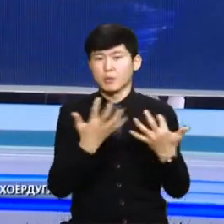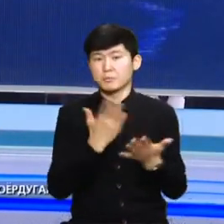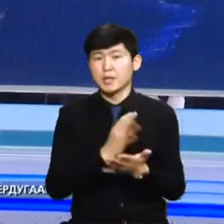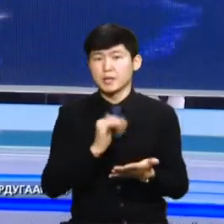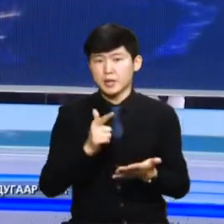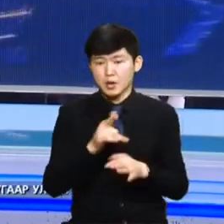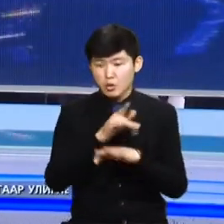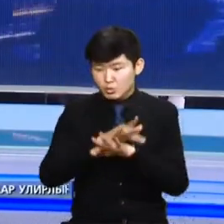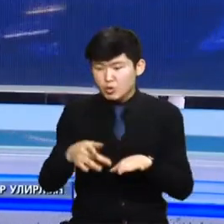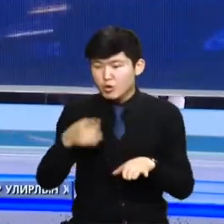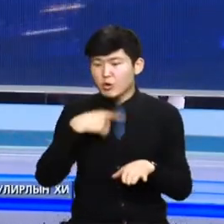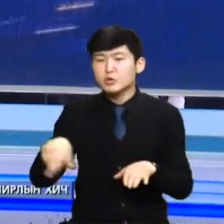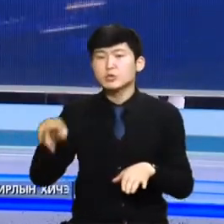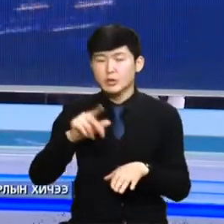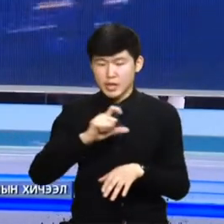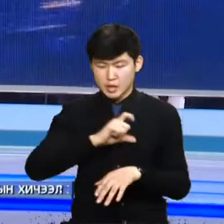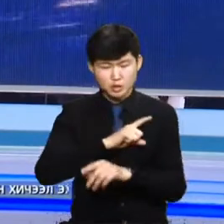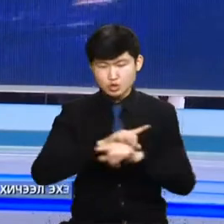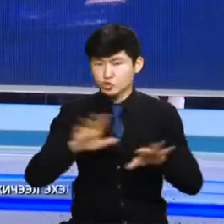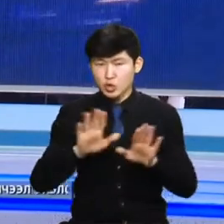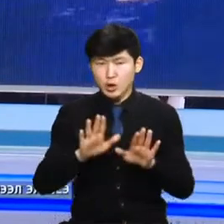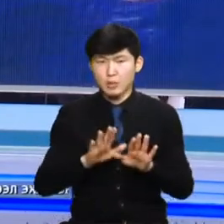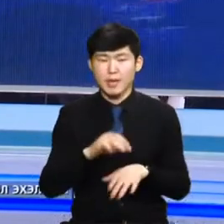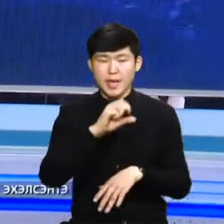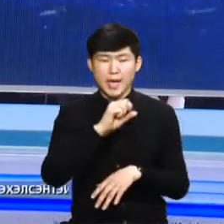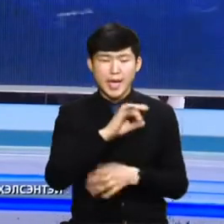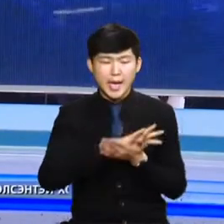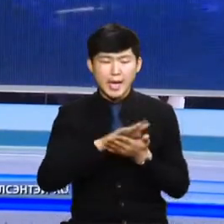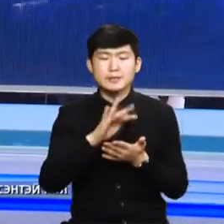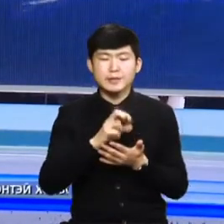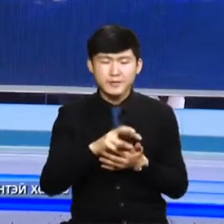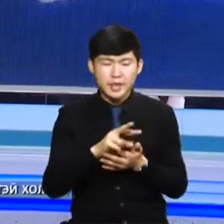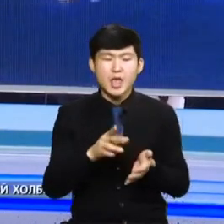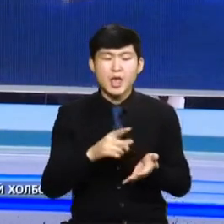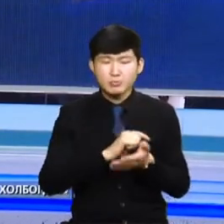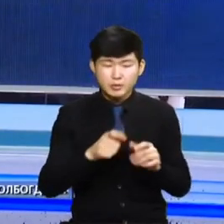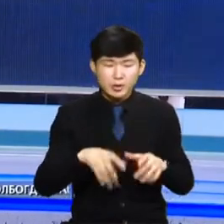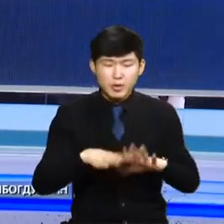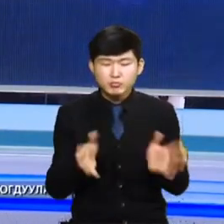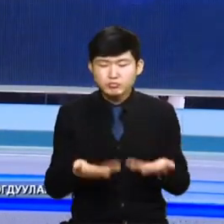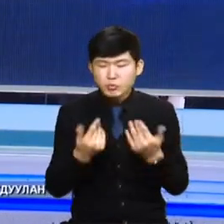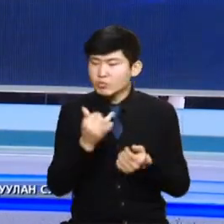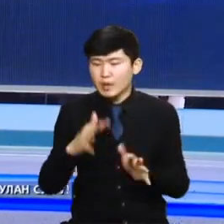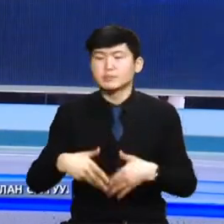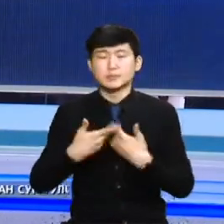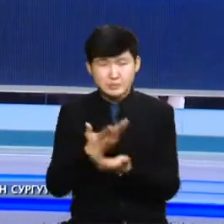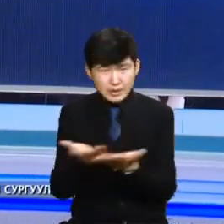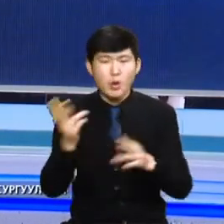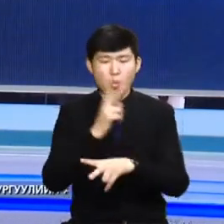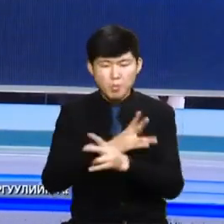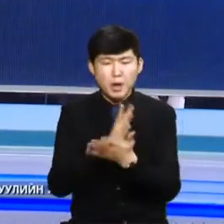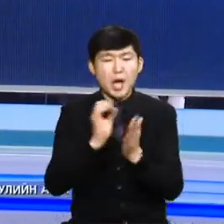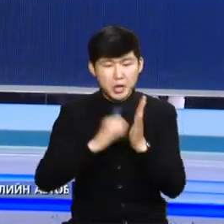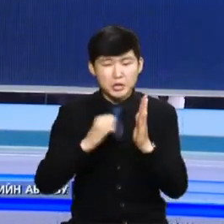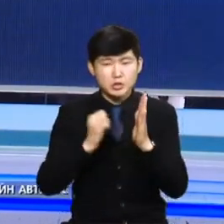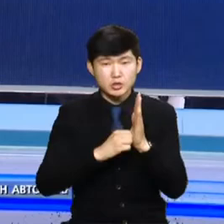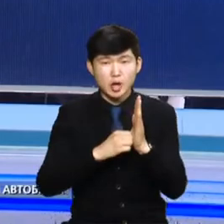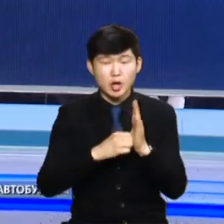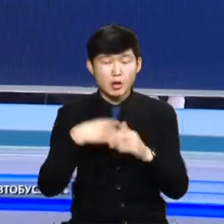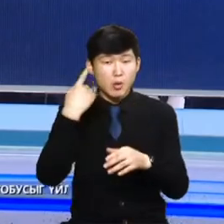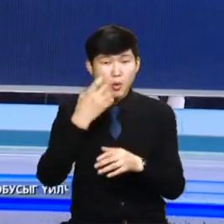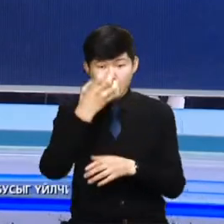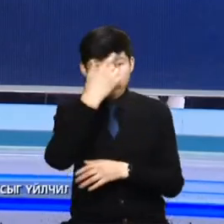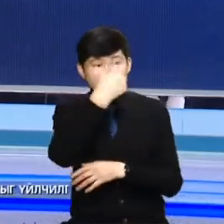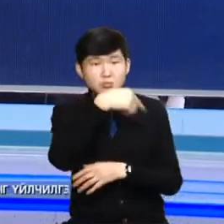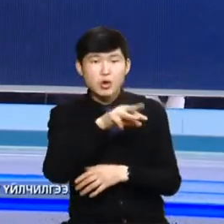байдаг. Тэгвэл өсвөр насны охтын ирэх зөрчихгүй ариун цэврийн хэрэглэл үн төлбөргүй тараах хангах асуудлыг хуульчлах хэрэгтэй гэсэн санаачилгыг